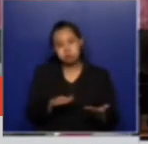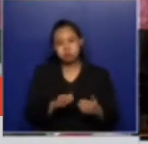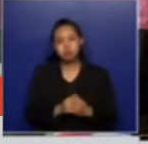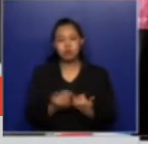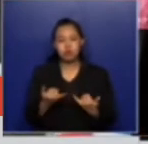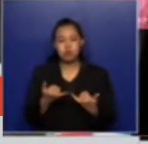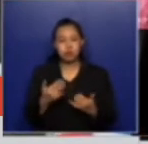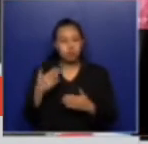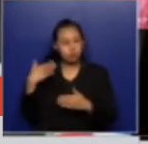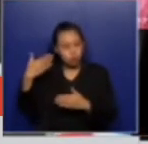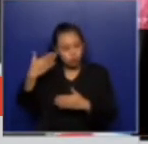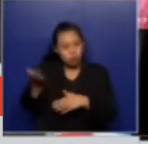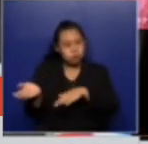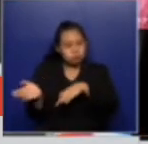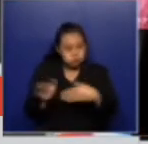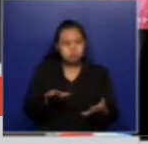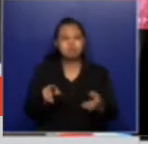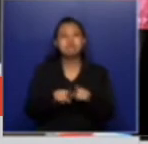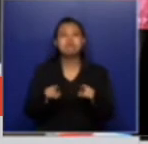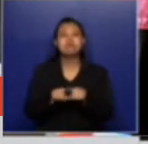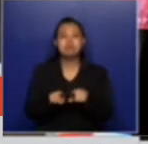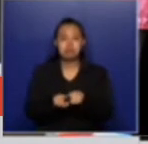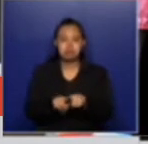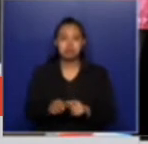ะล้มเหลวไปในอนาคต